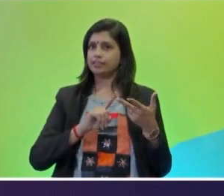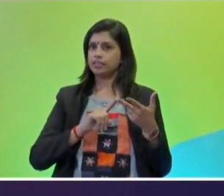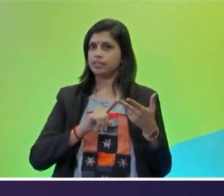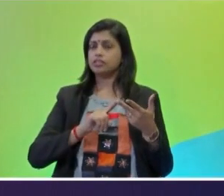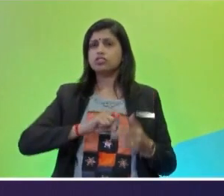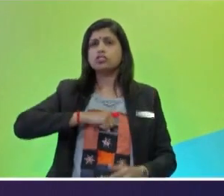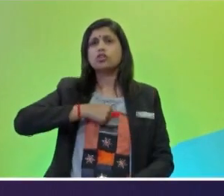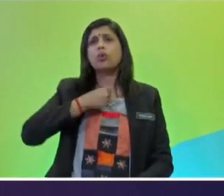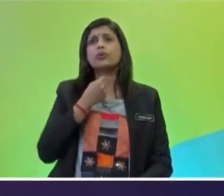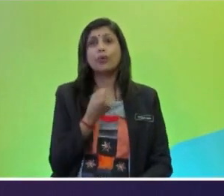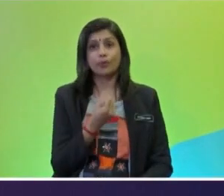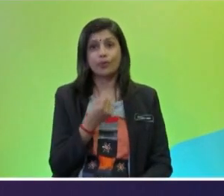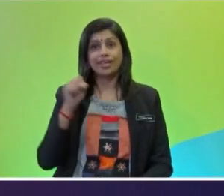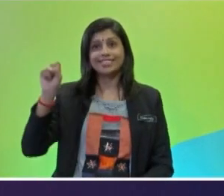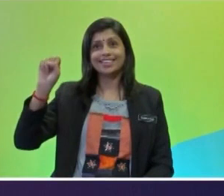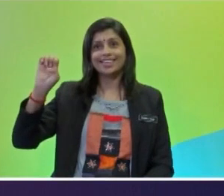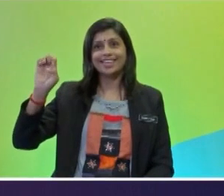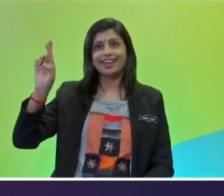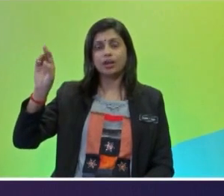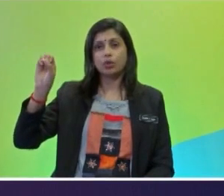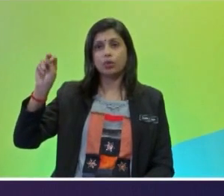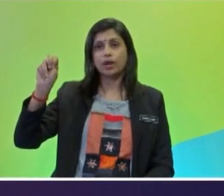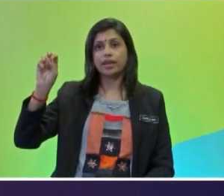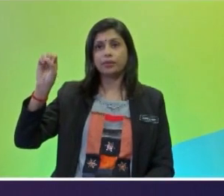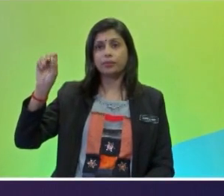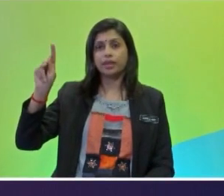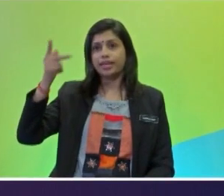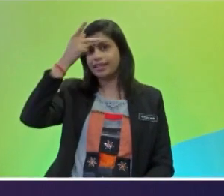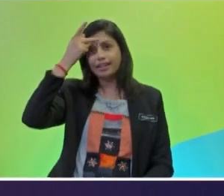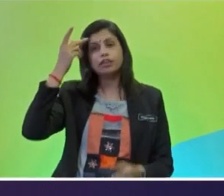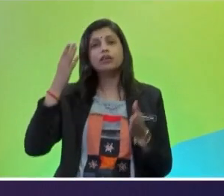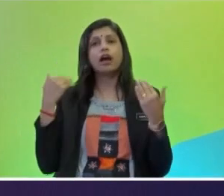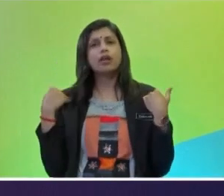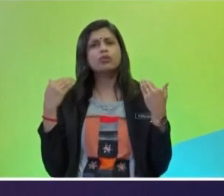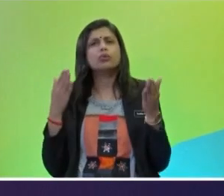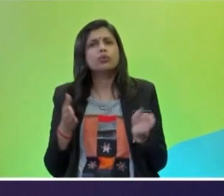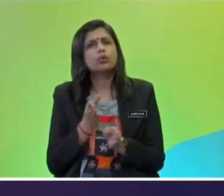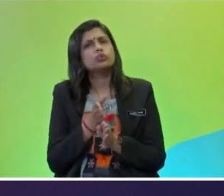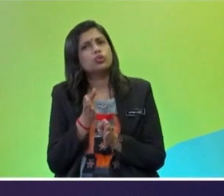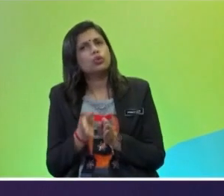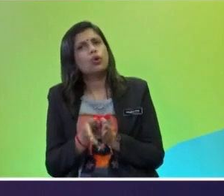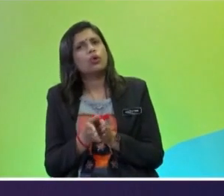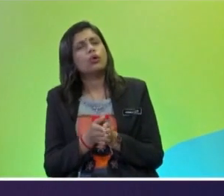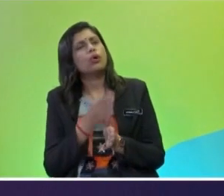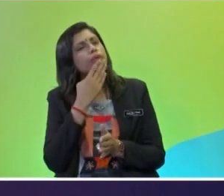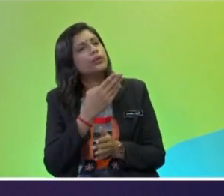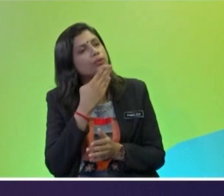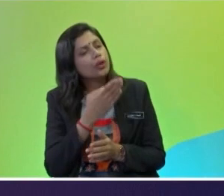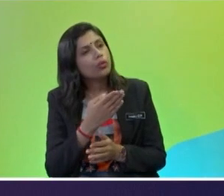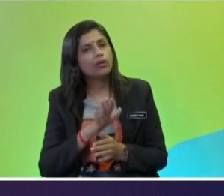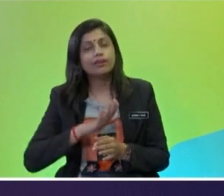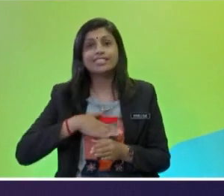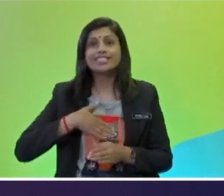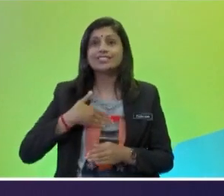sebab dia dapat menghargai, jiran-jiran dapat menghargainya. Yeah. Okey, dia akan rasa gembira dan akan rasa bangga dan akan